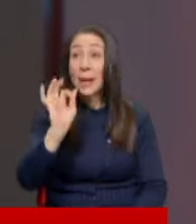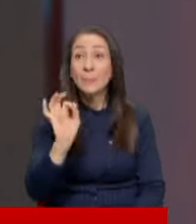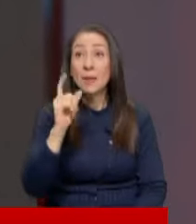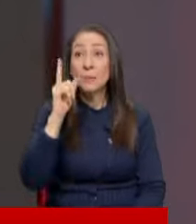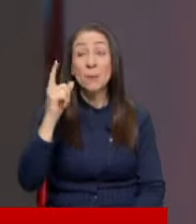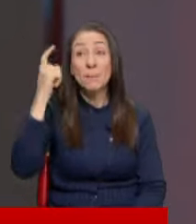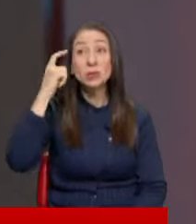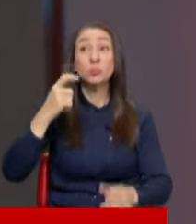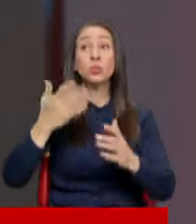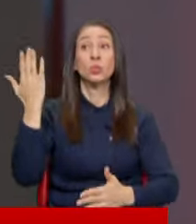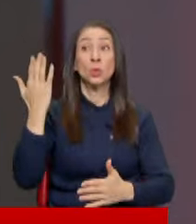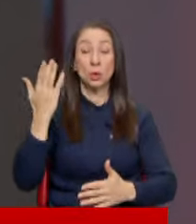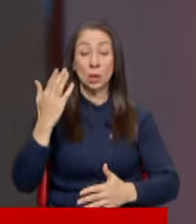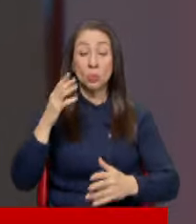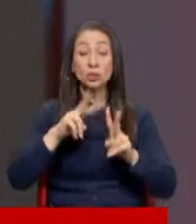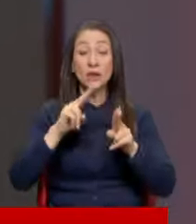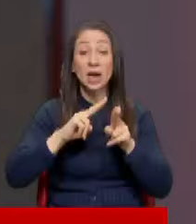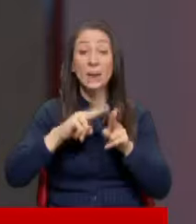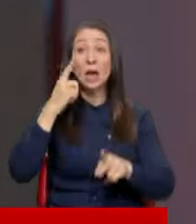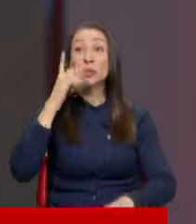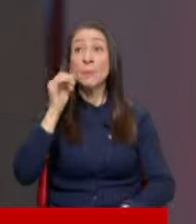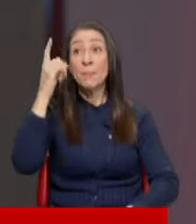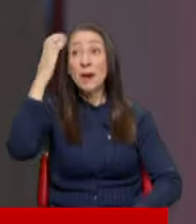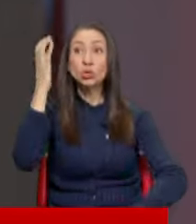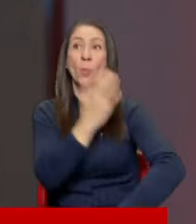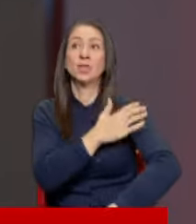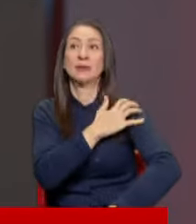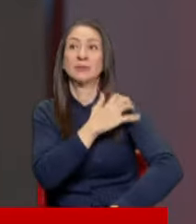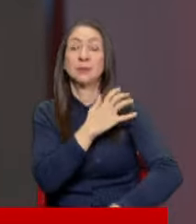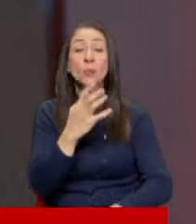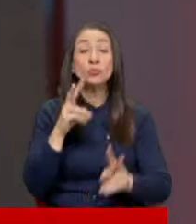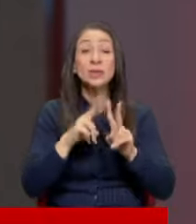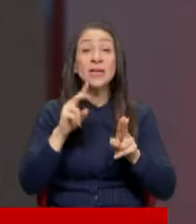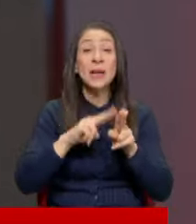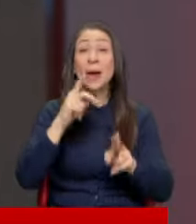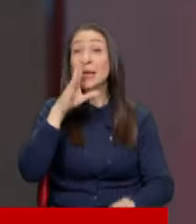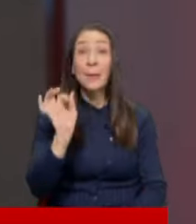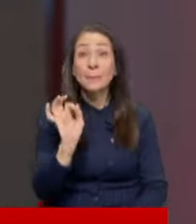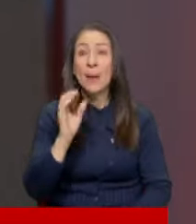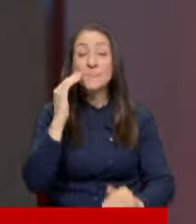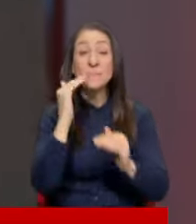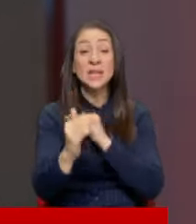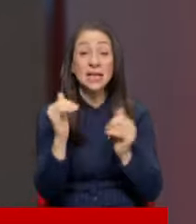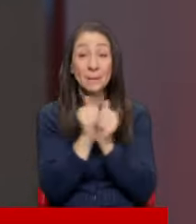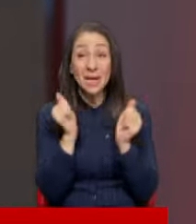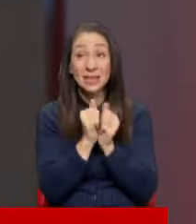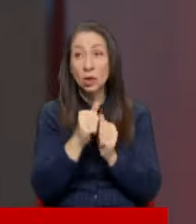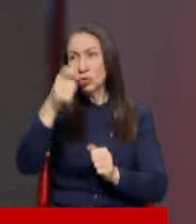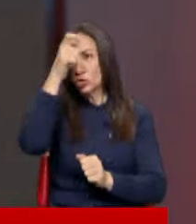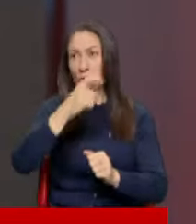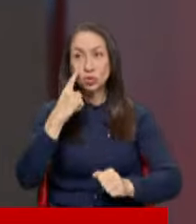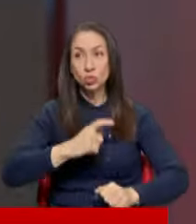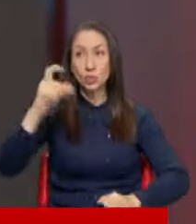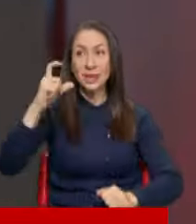bir başvu Mustafa Kemal Atatürk kim bir Başkomutan Mustafa Kemal Atatürk kim milletiyle birlikte Türkiye